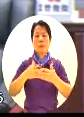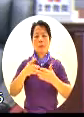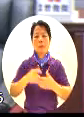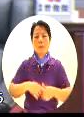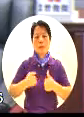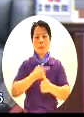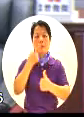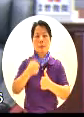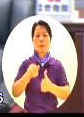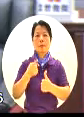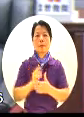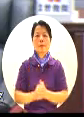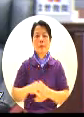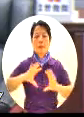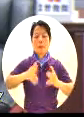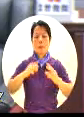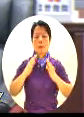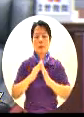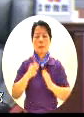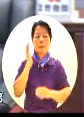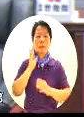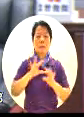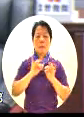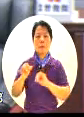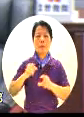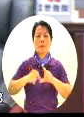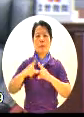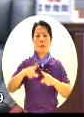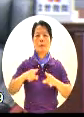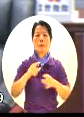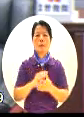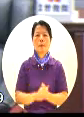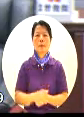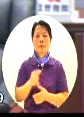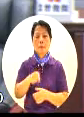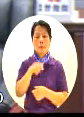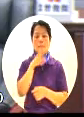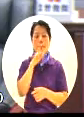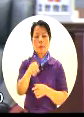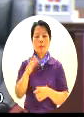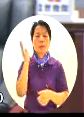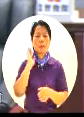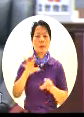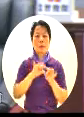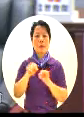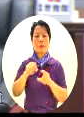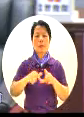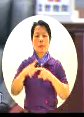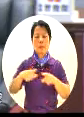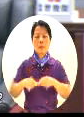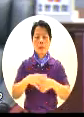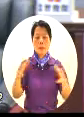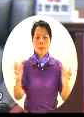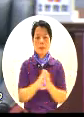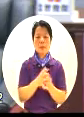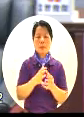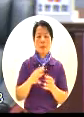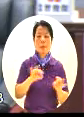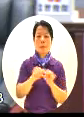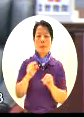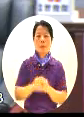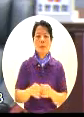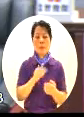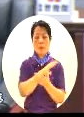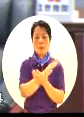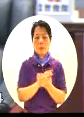可以说第一个国家的湿地公园哈。啊，这湿地公园总共有89种